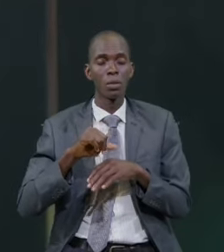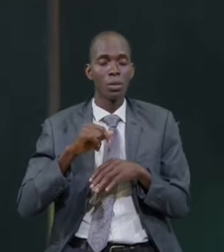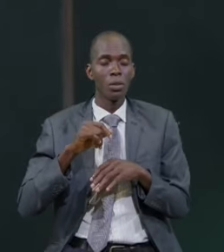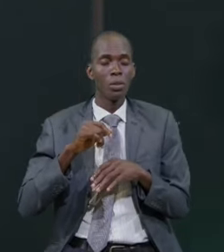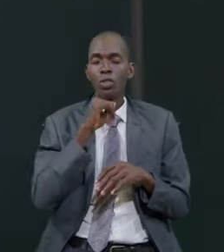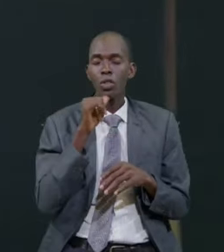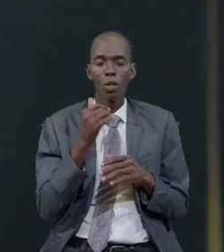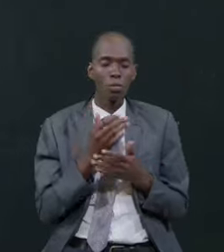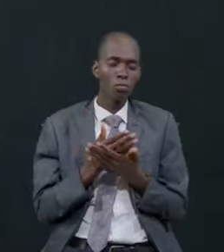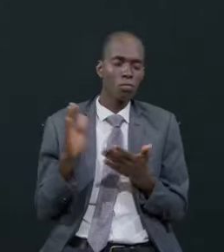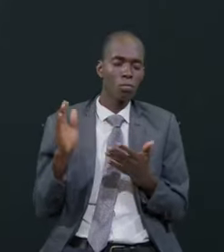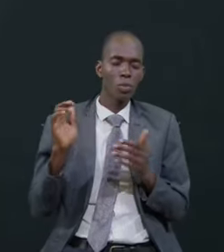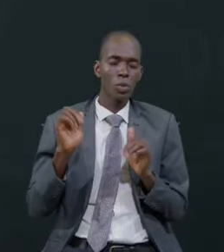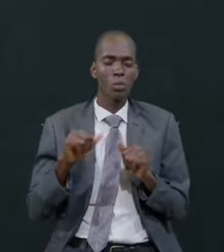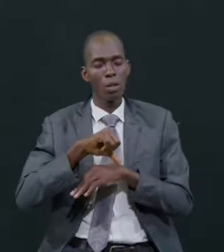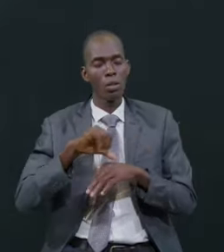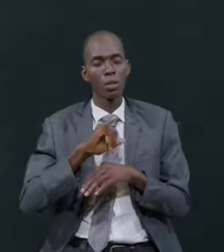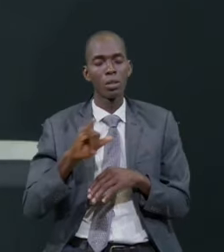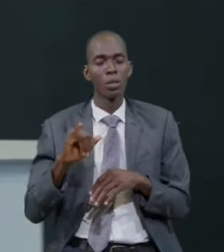l'onction irrésistible.